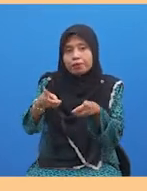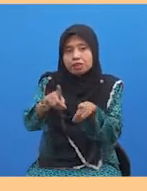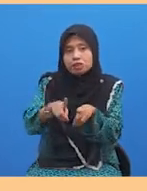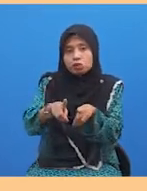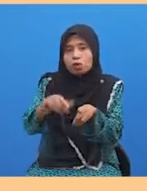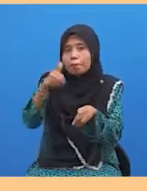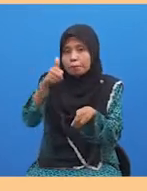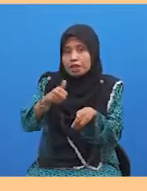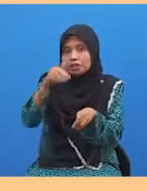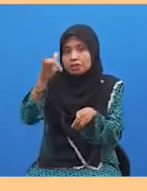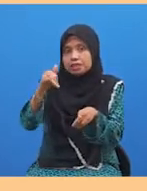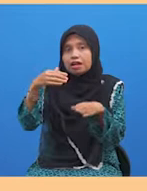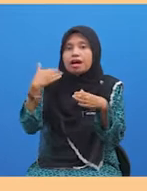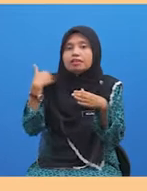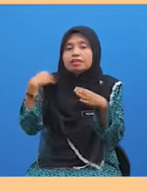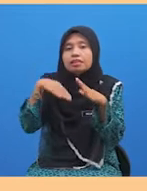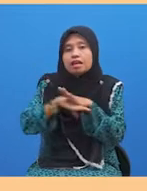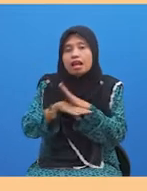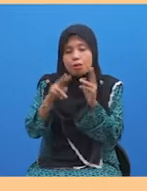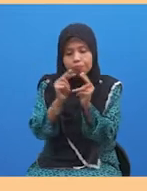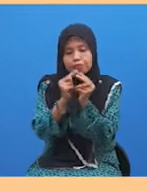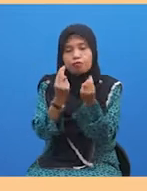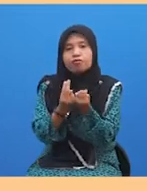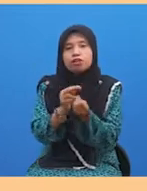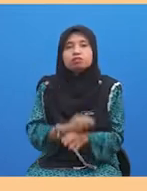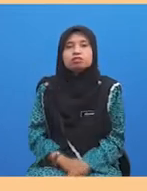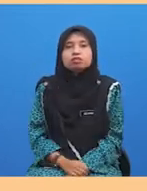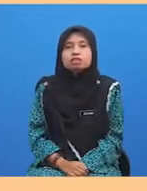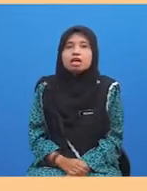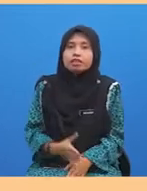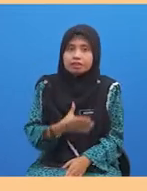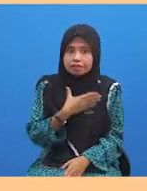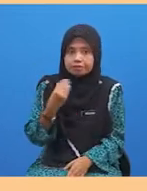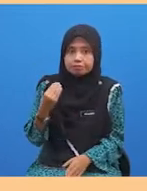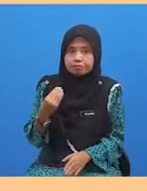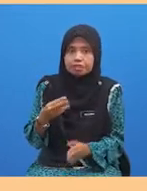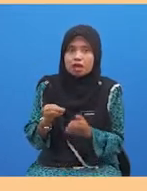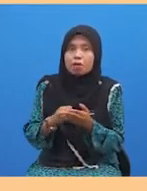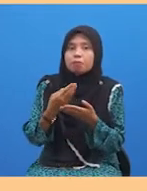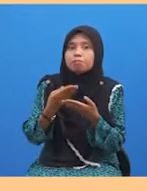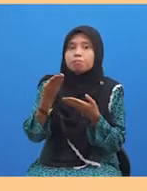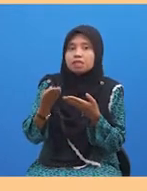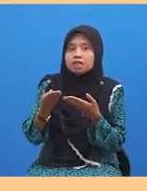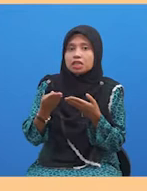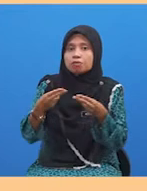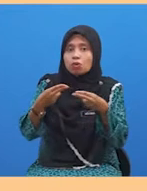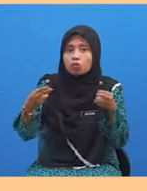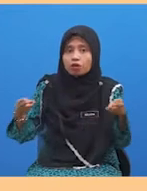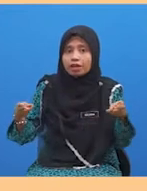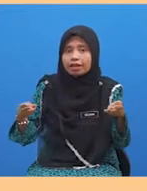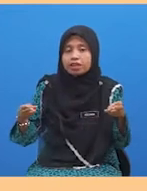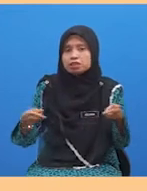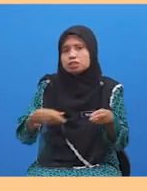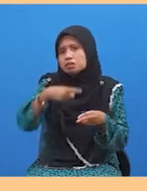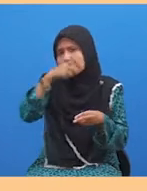peristiwa-peristiwa menarik yang terdapat dalam novel serta memberikan hujah